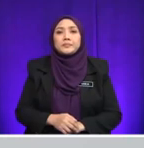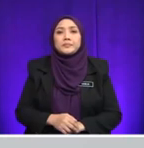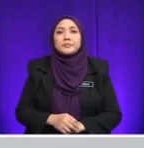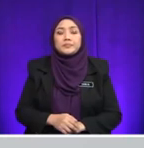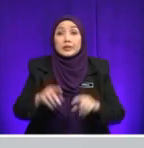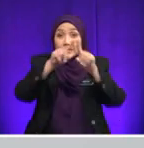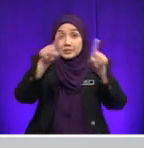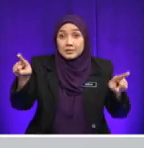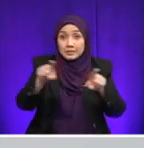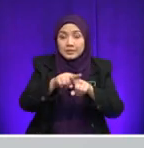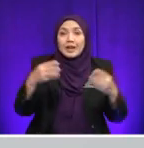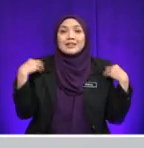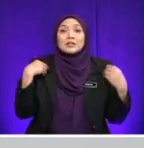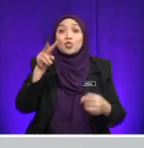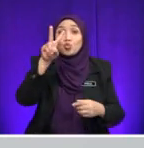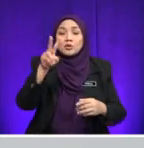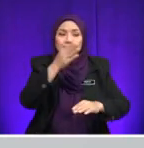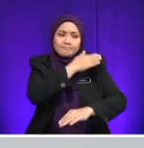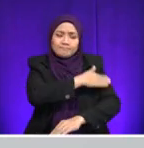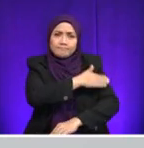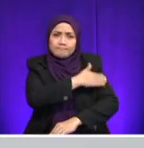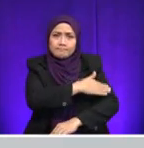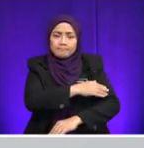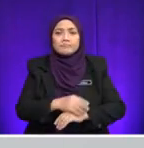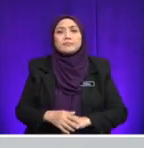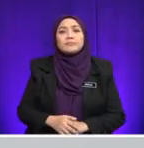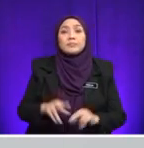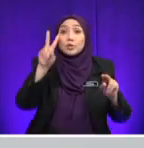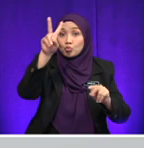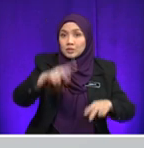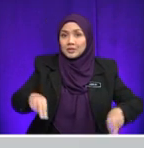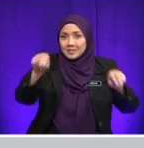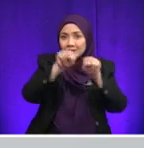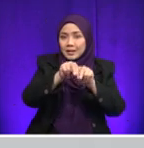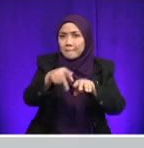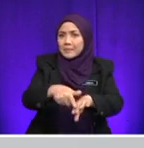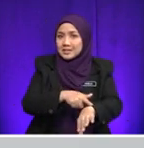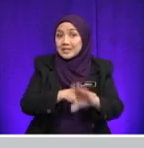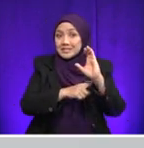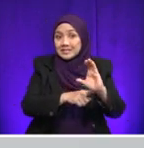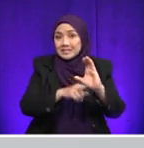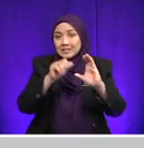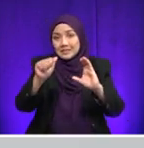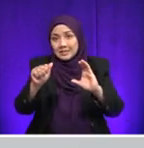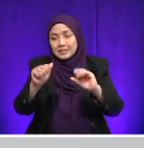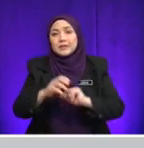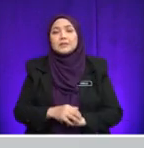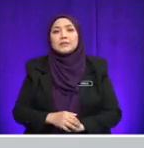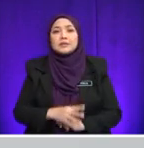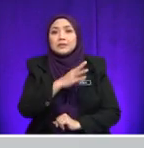segitiga ini ada dua sisi diberikan kedua nilai Pancasila dan